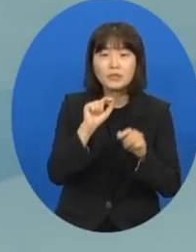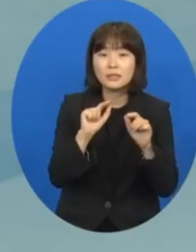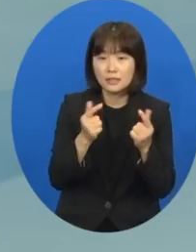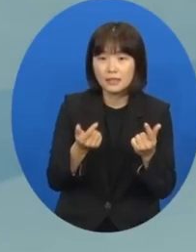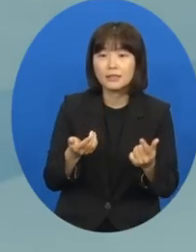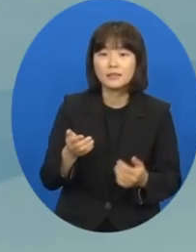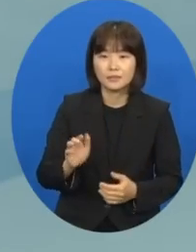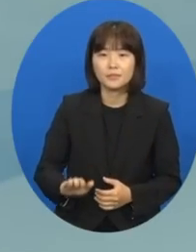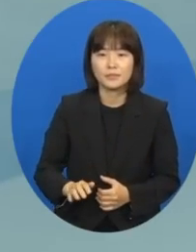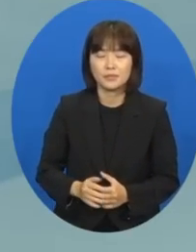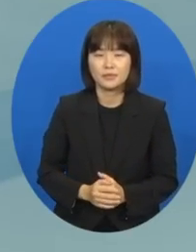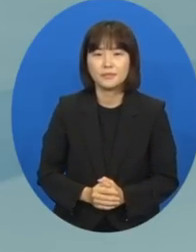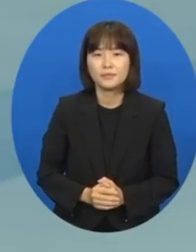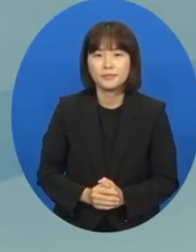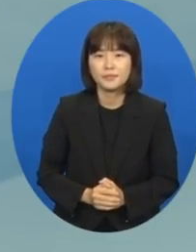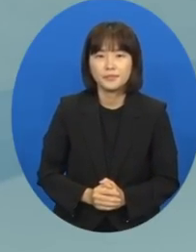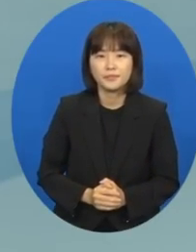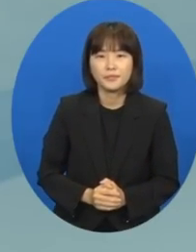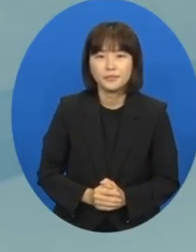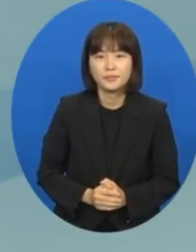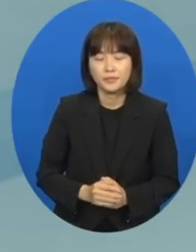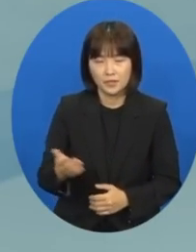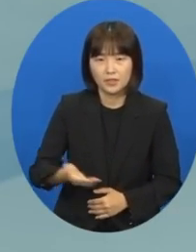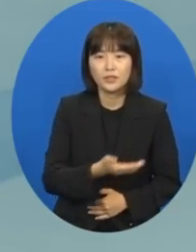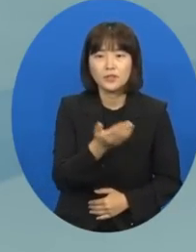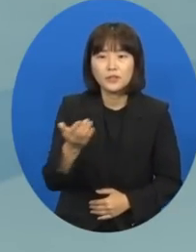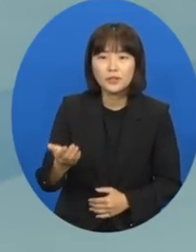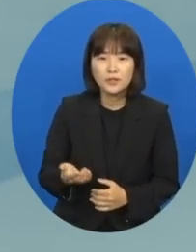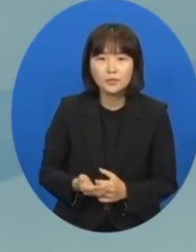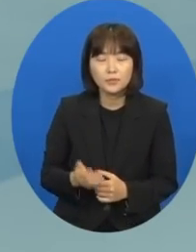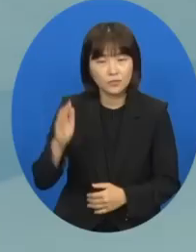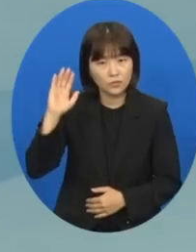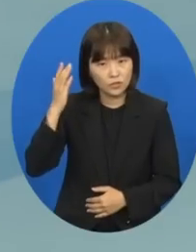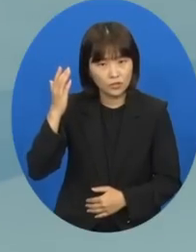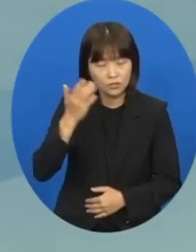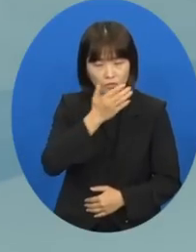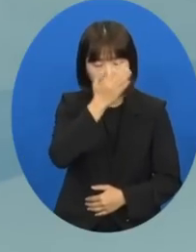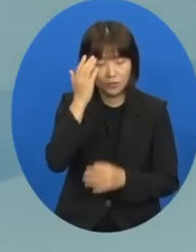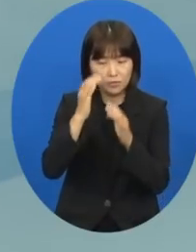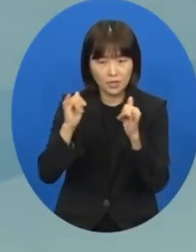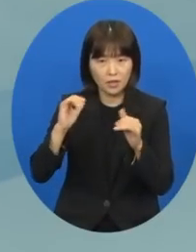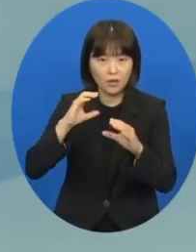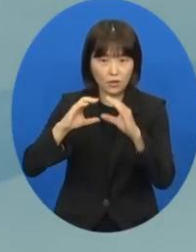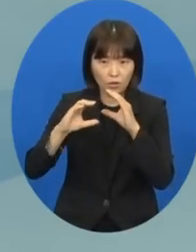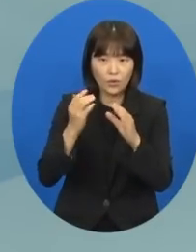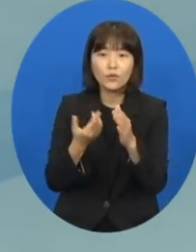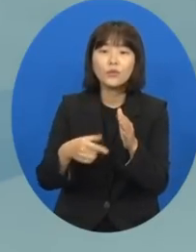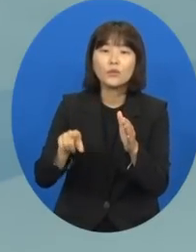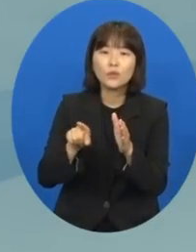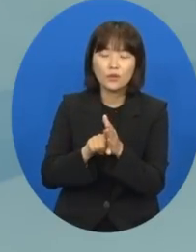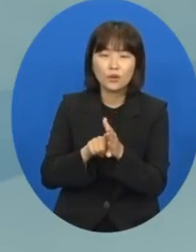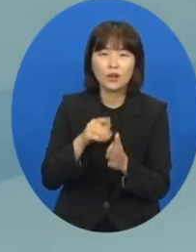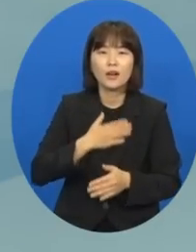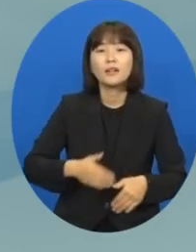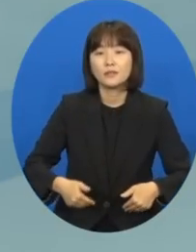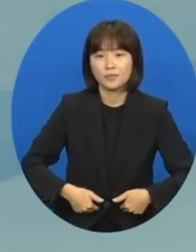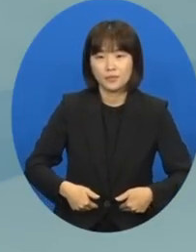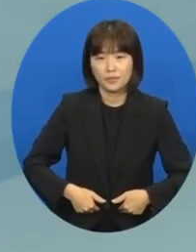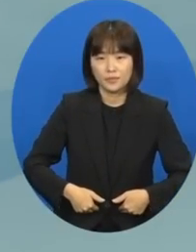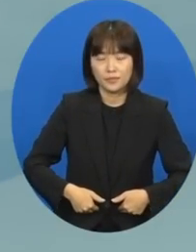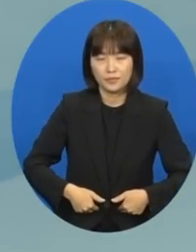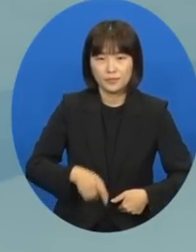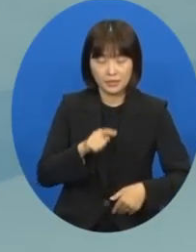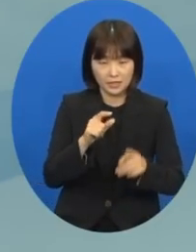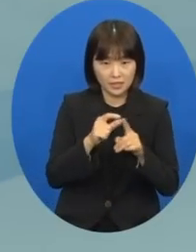아닌데요. 그러나 여러분들이 최근에 젊은 분들과 소통을 하려면 알아둘 필요는 있겠습니다. 혹시 이